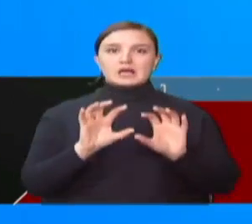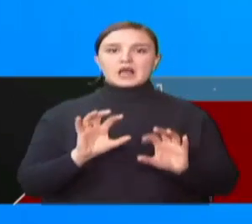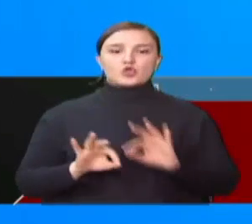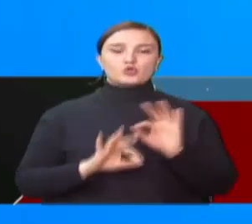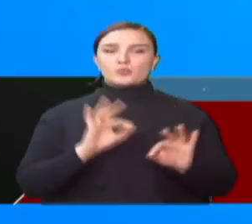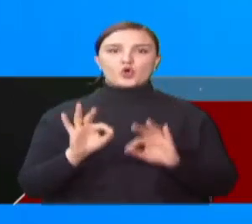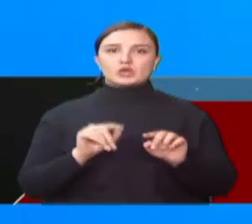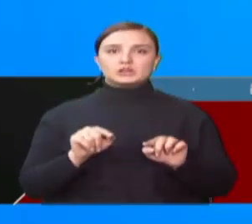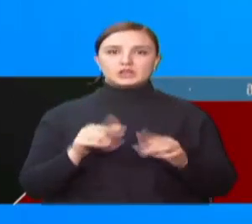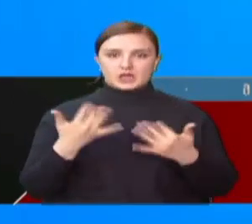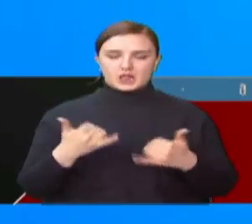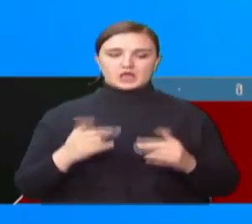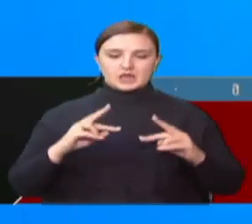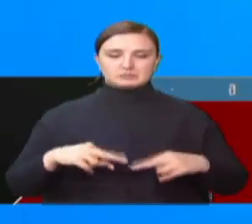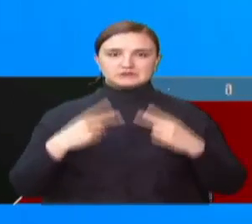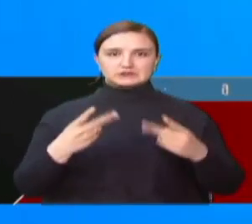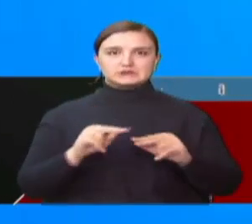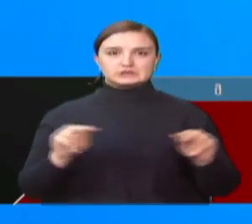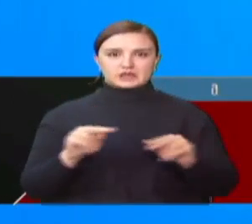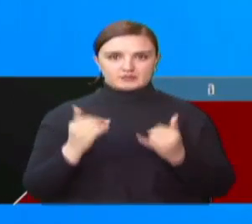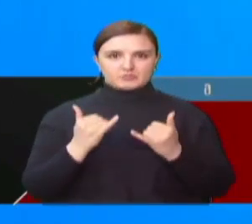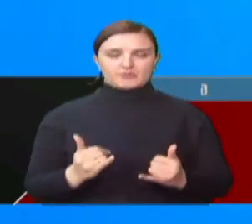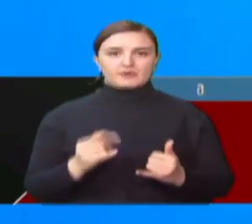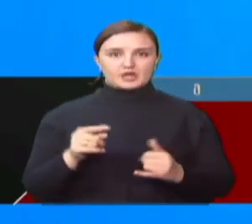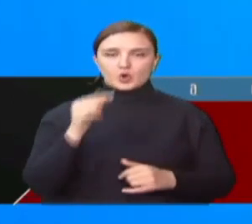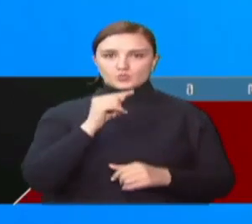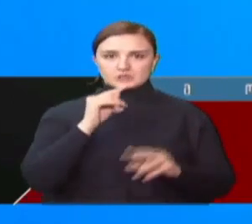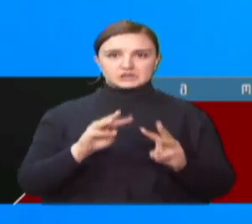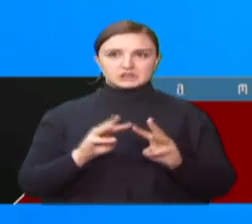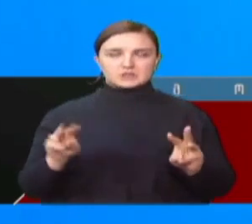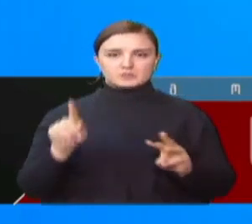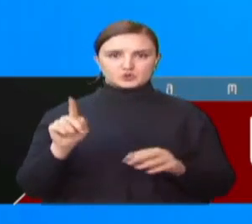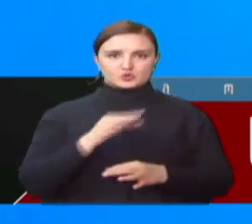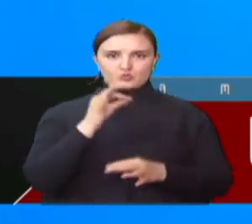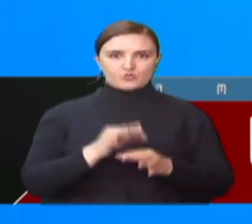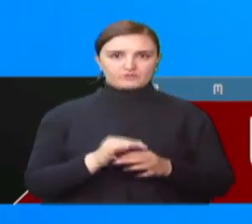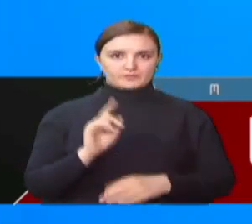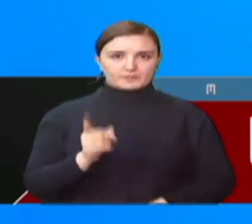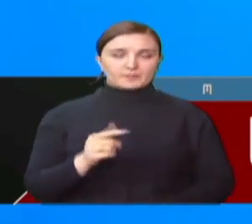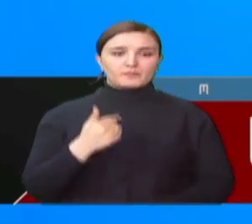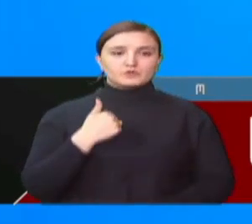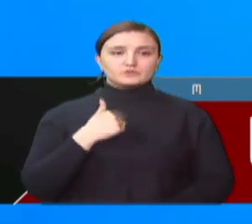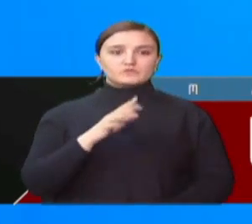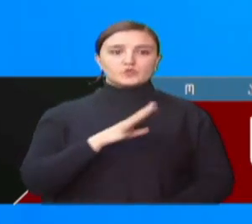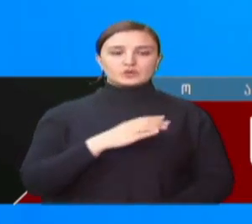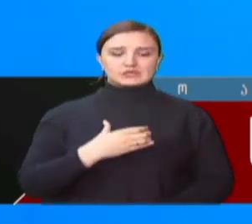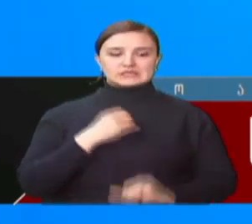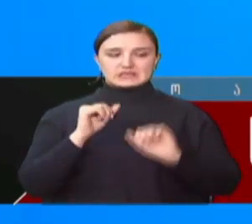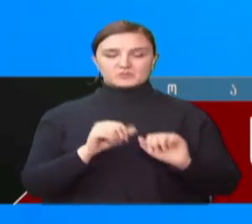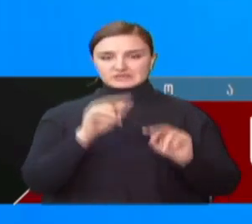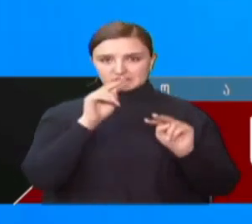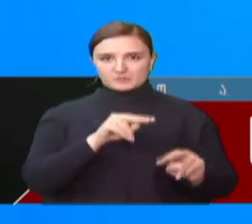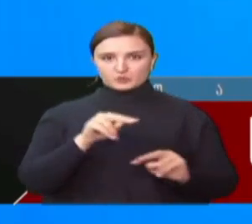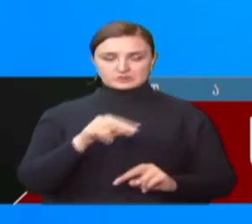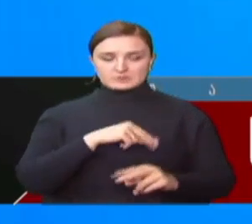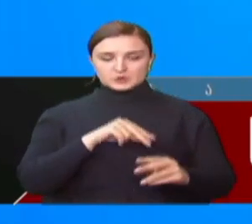პროცესში ჩართულია ეკონომიკის სამინისტრო, ეკონომიკის სამინისტროს აქვს წამყვანი როლი, ჩვენ ქონდა და დაზღვევის დახვედრობის სამსახურთან